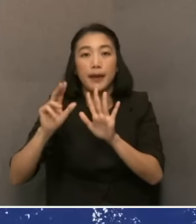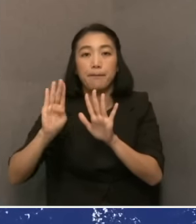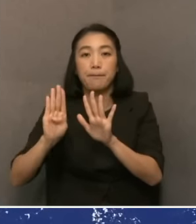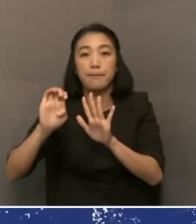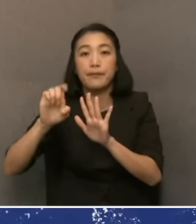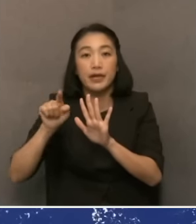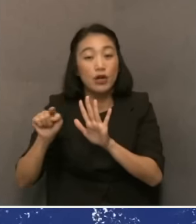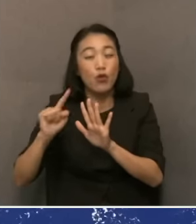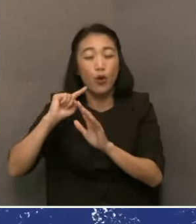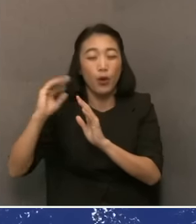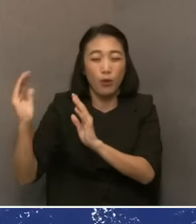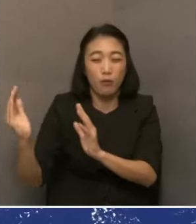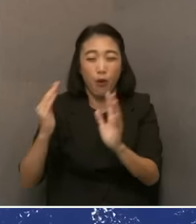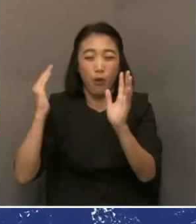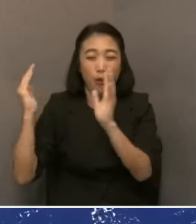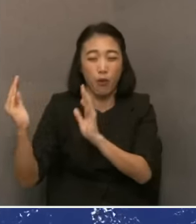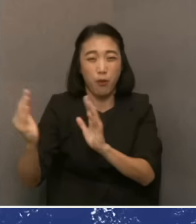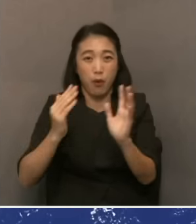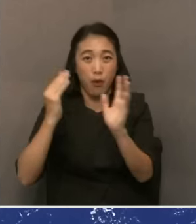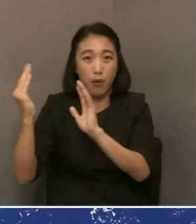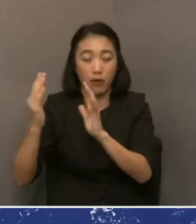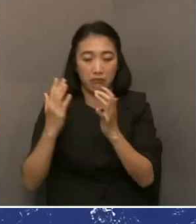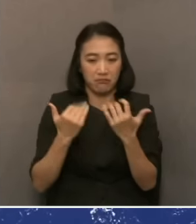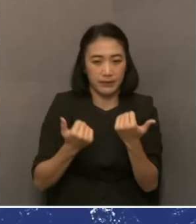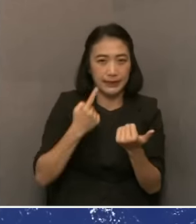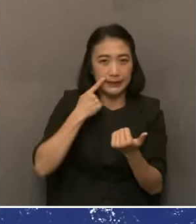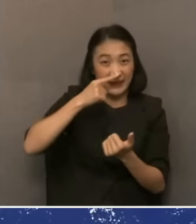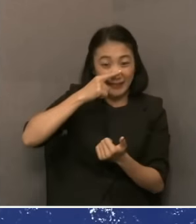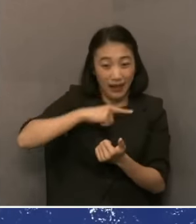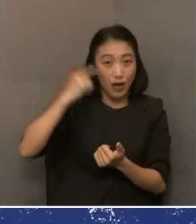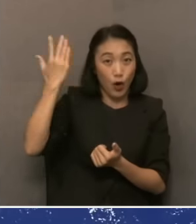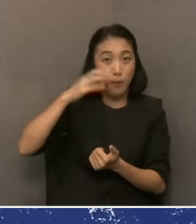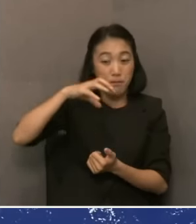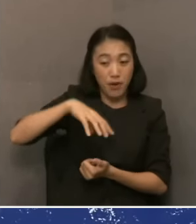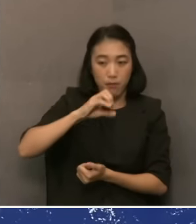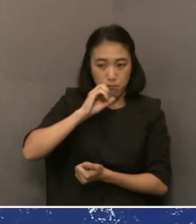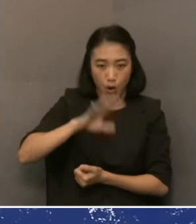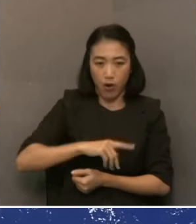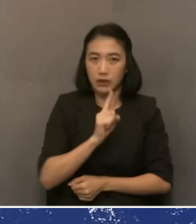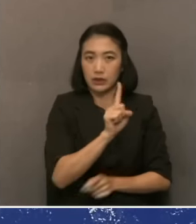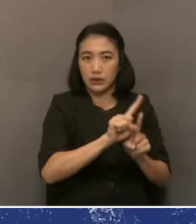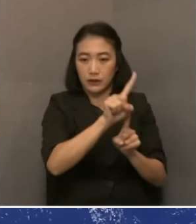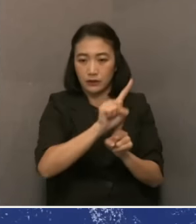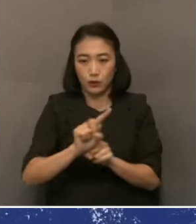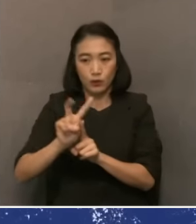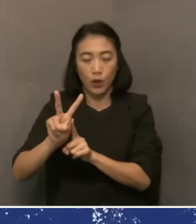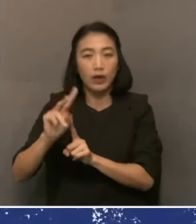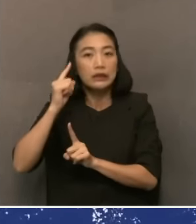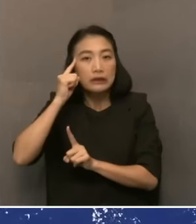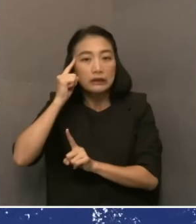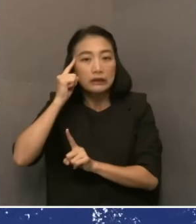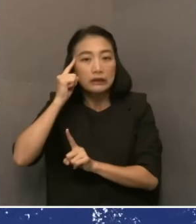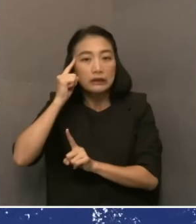มหาสมุทรแปซิฟิกกรมอุตุนิยมวิทยายืนยันค่ะพายุทั้ง 2ลูกไม่มีแนวโน้มเคลื่อนเข้าสู่ประเทศไทย